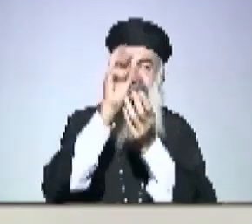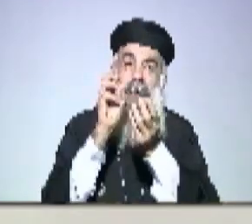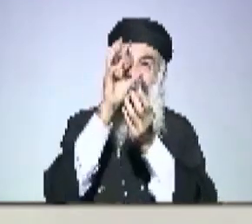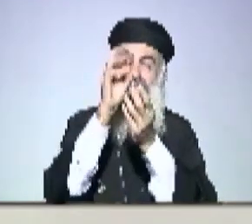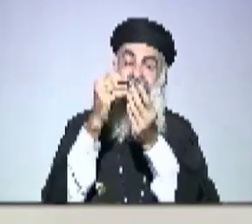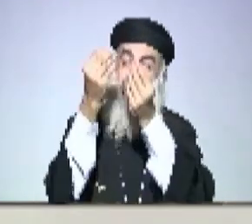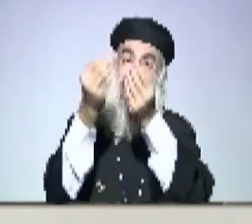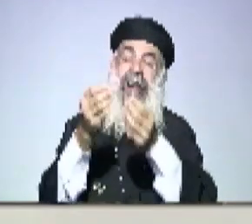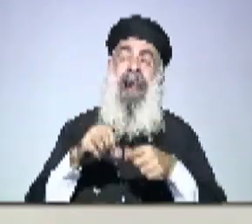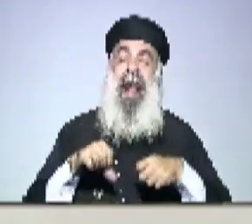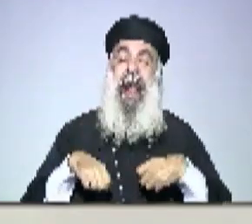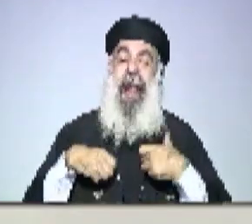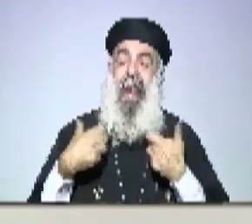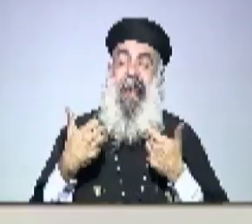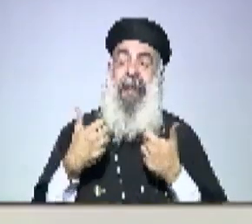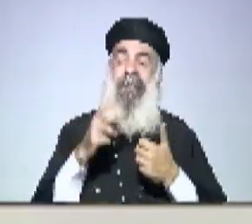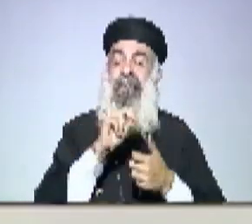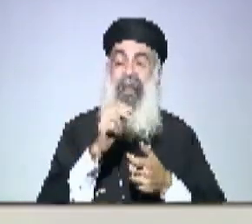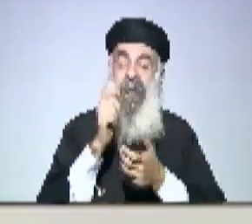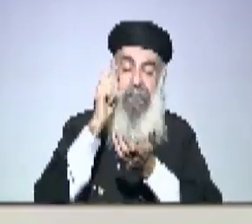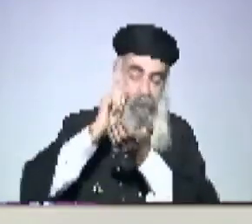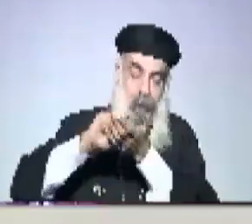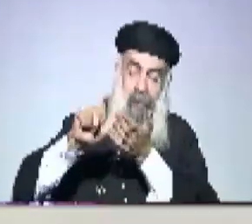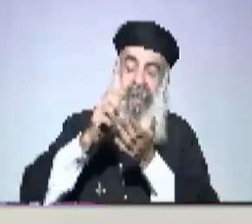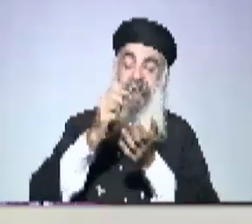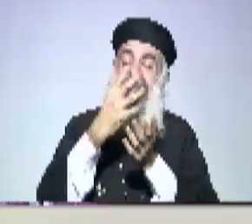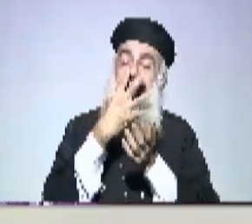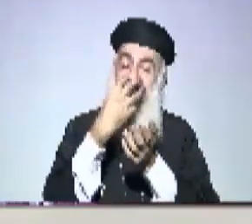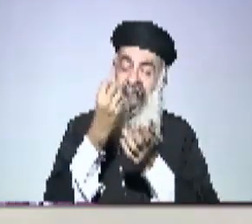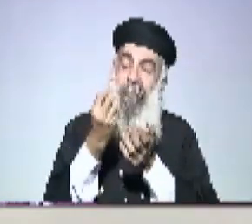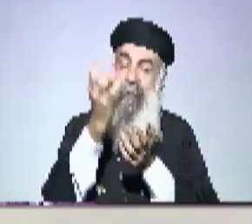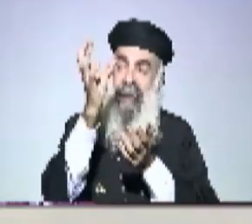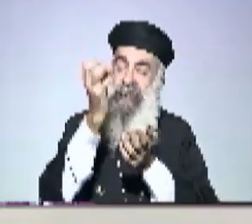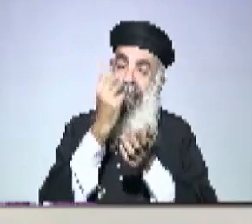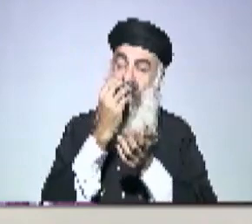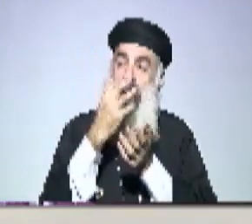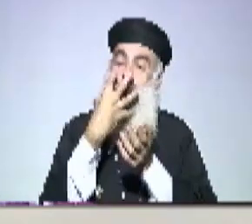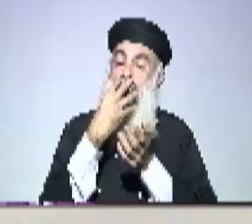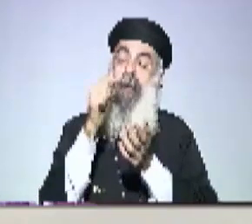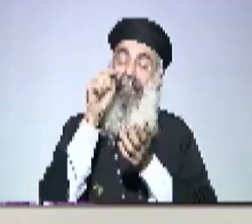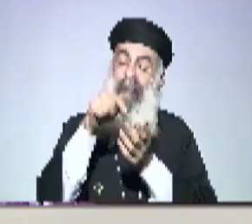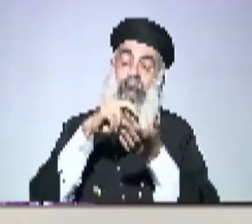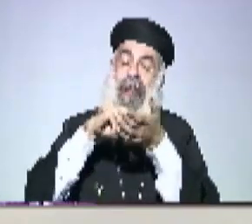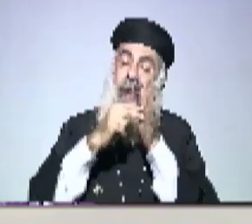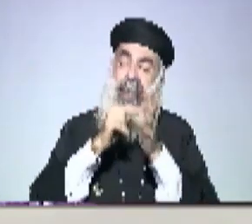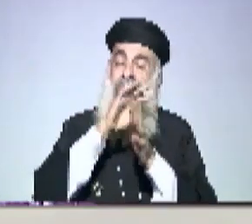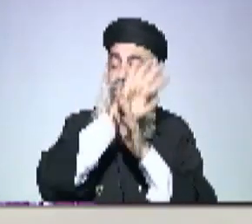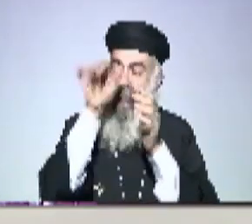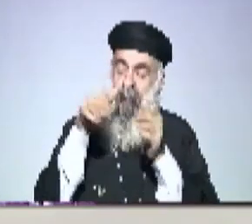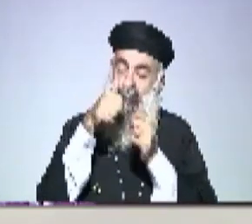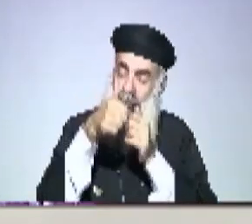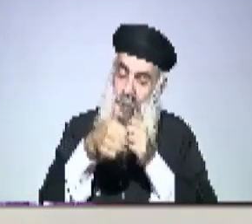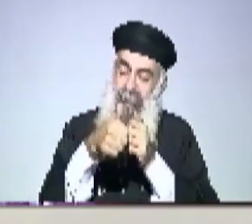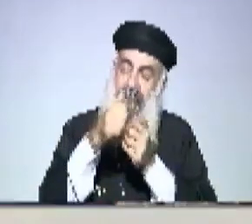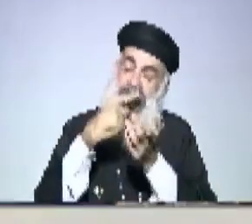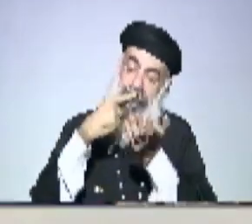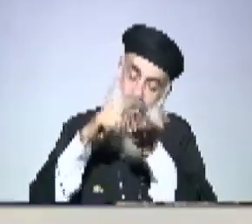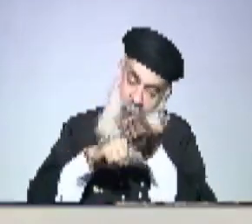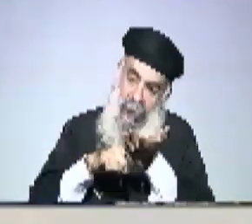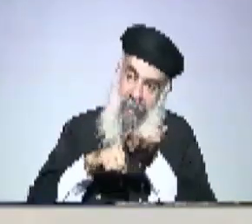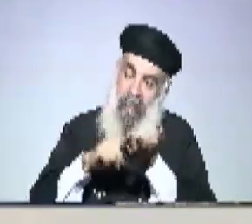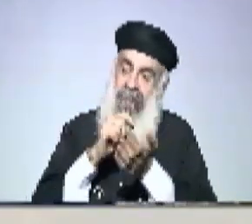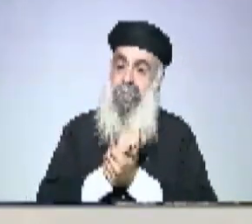معلمنا بولس لان ثمر الروح هو في كل صلاح وبر وحق